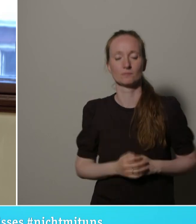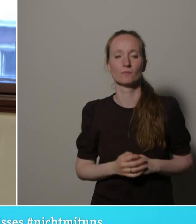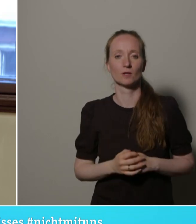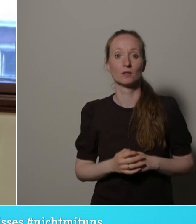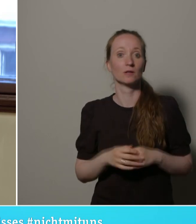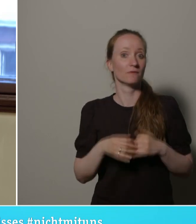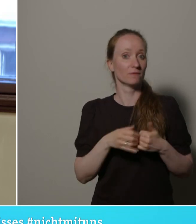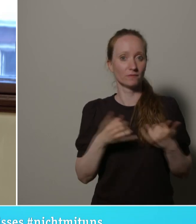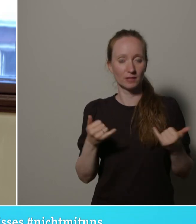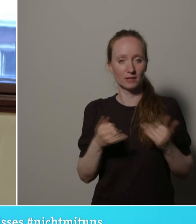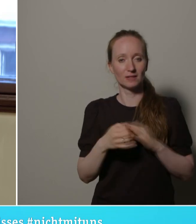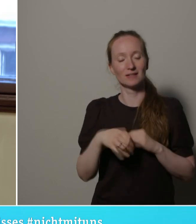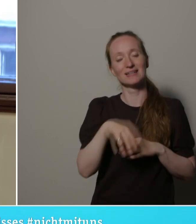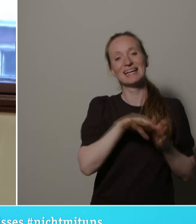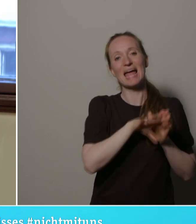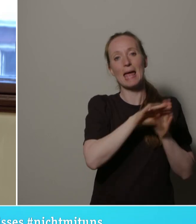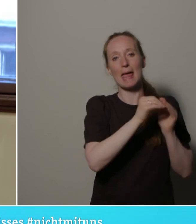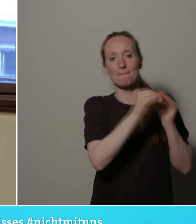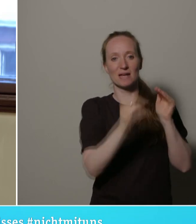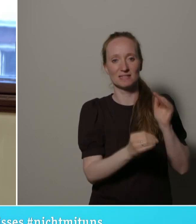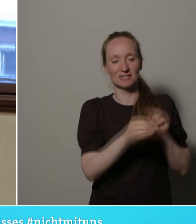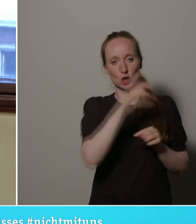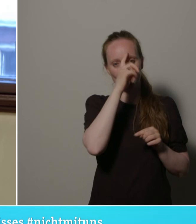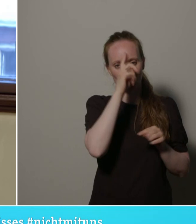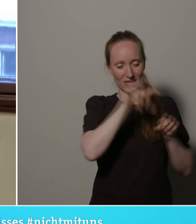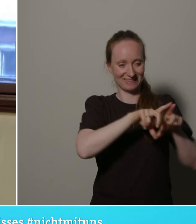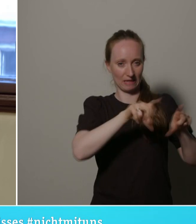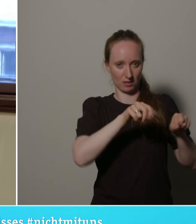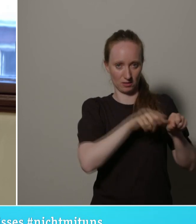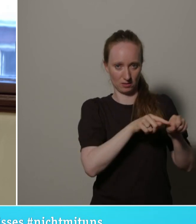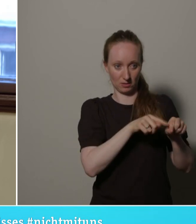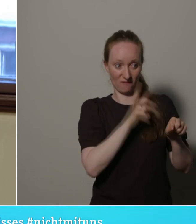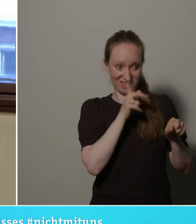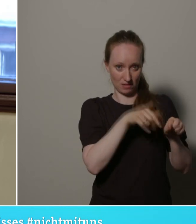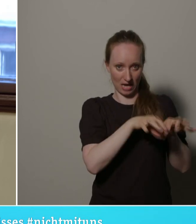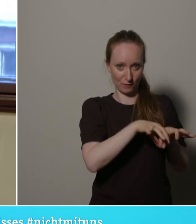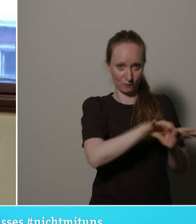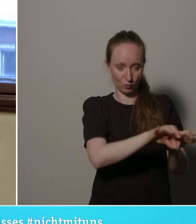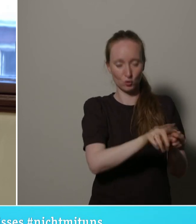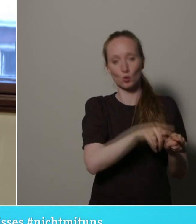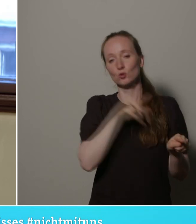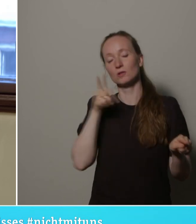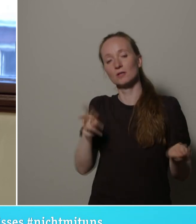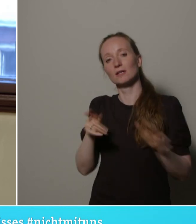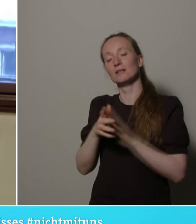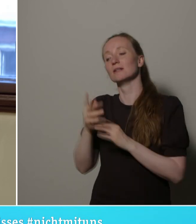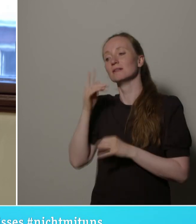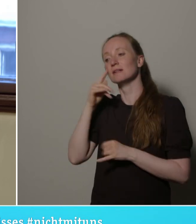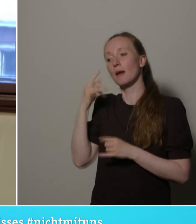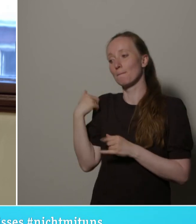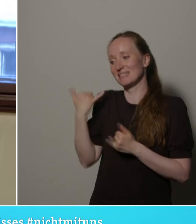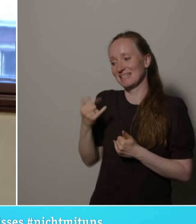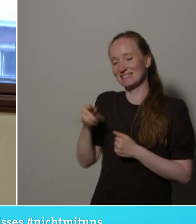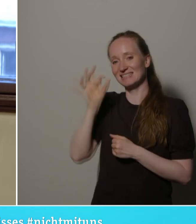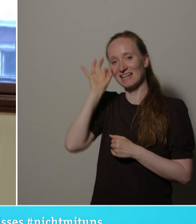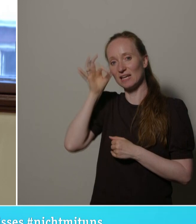des ermäßigten Deutschlandtickets, dass die Jena-Bonuskarte, die bisherige, die es jetzt im Angebot gibt, dass